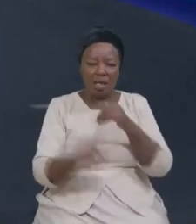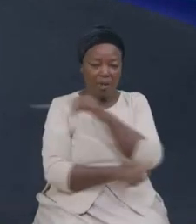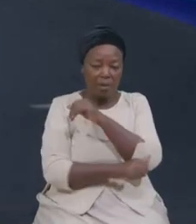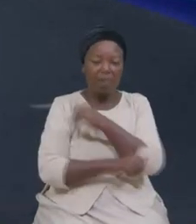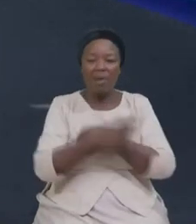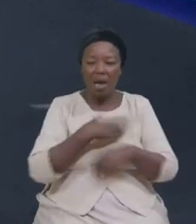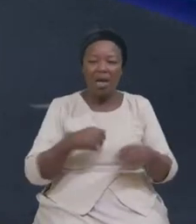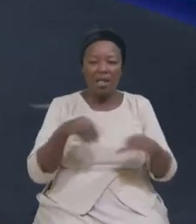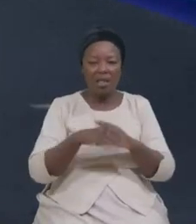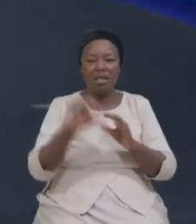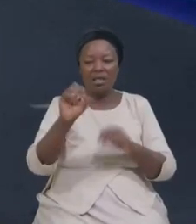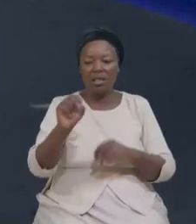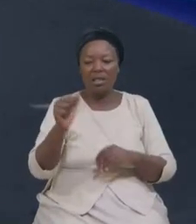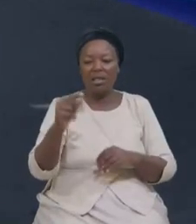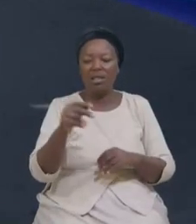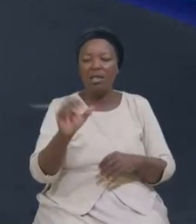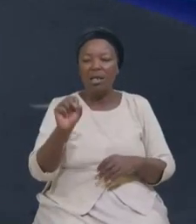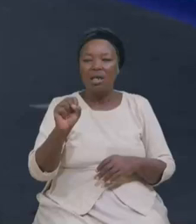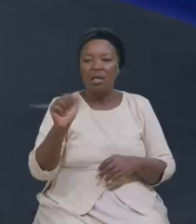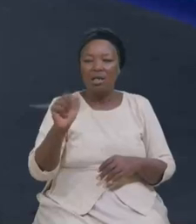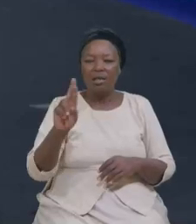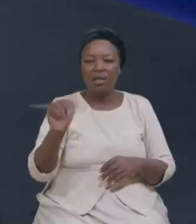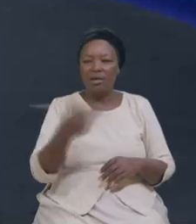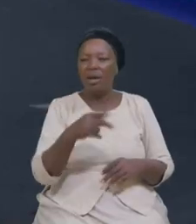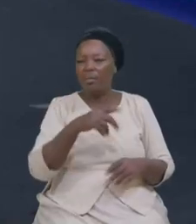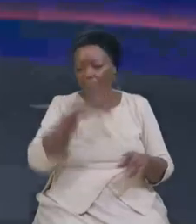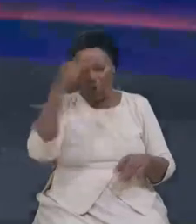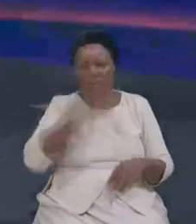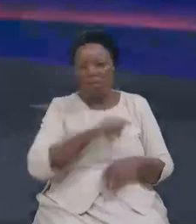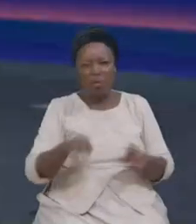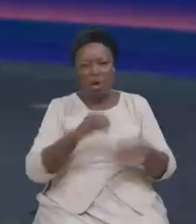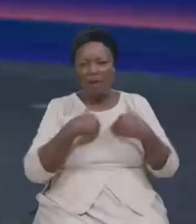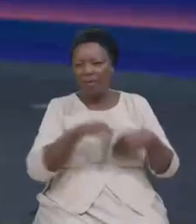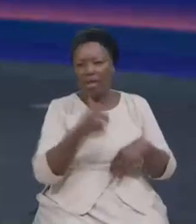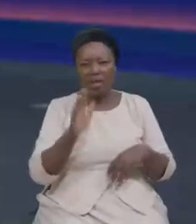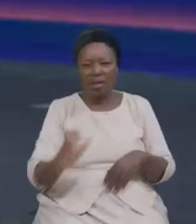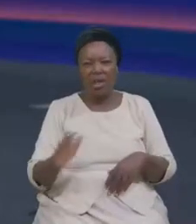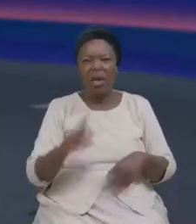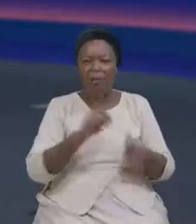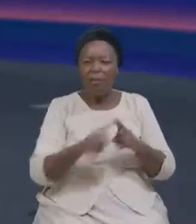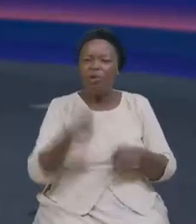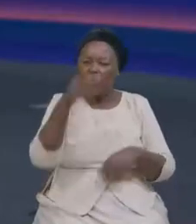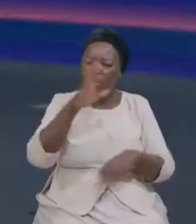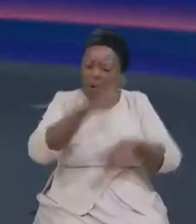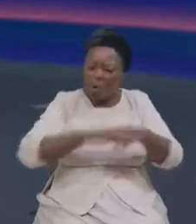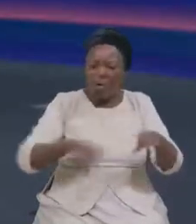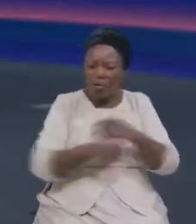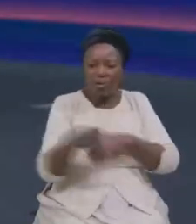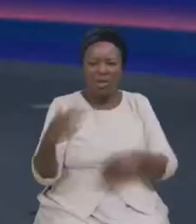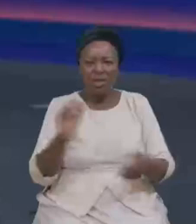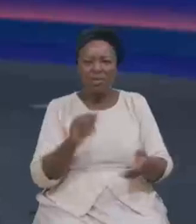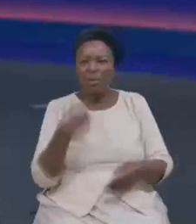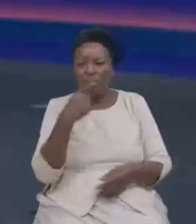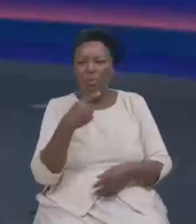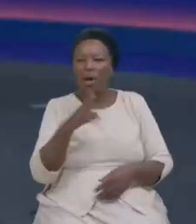Mais Dieu rend la vie aux morts et appelle les choses qui ne sont point comme si elles